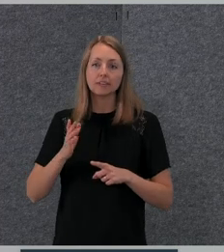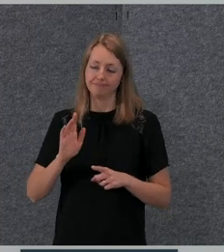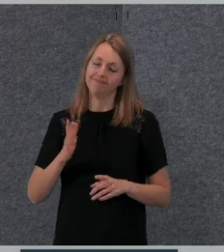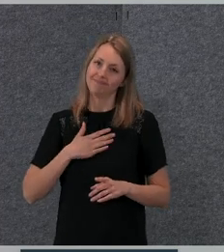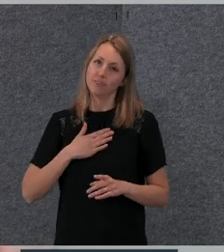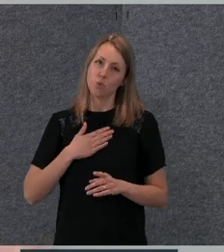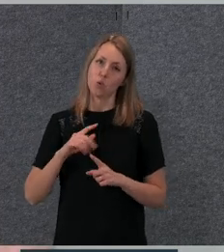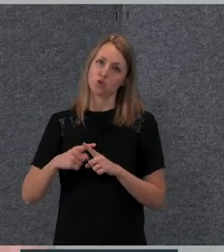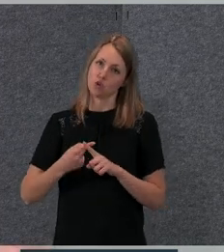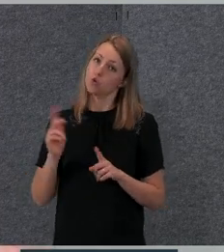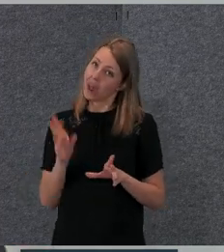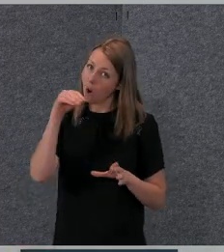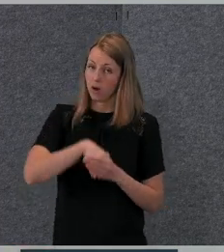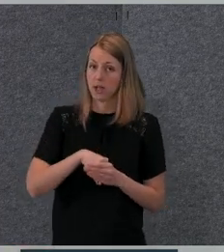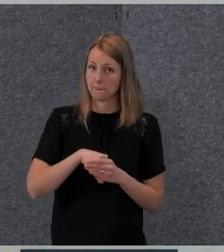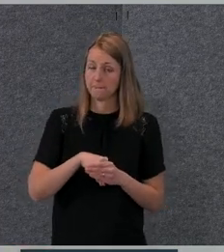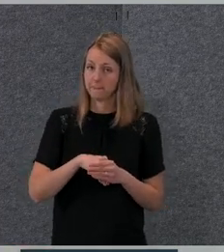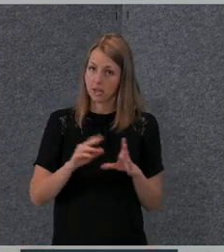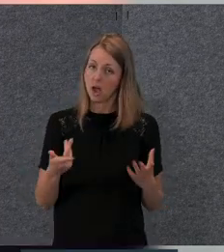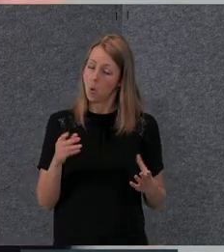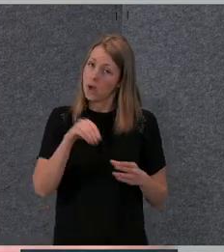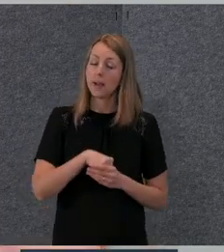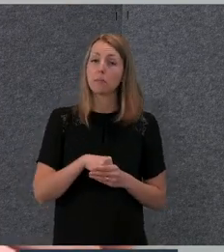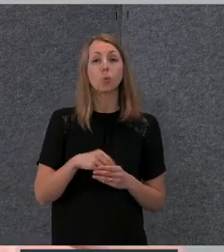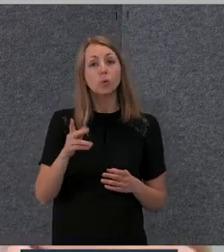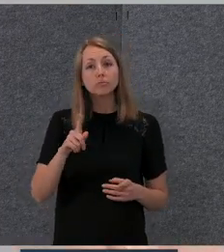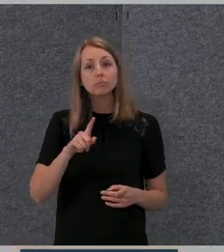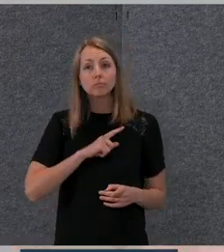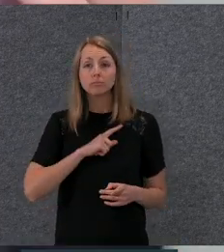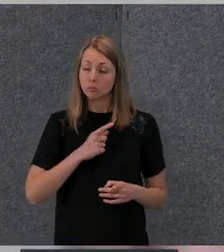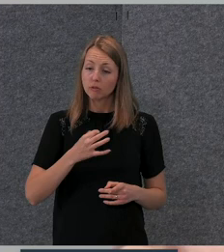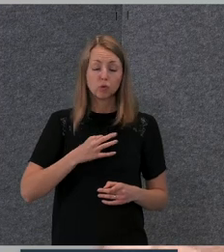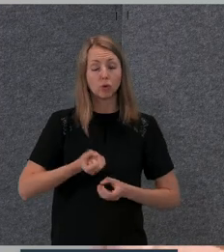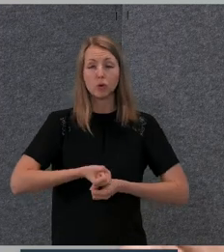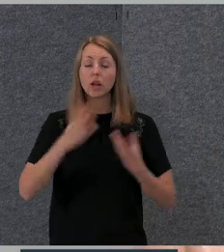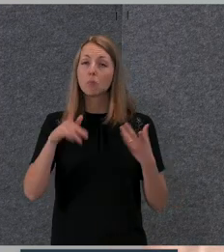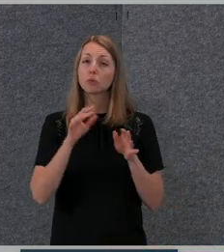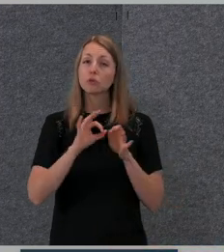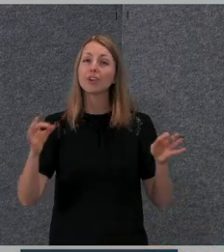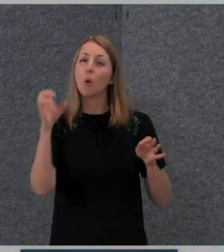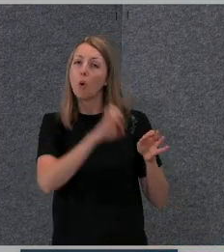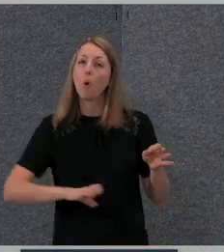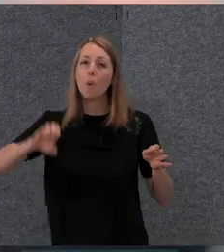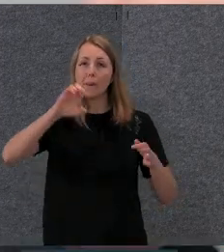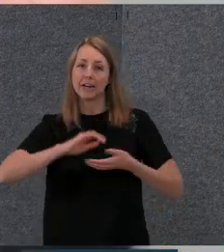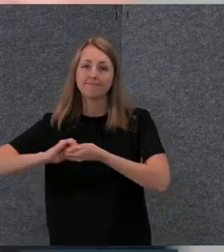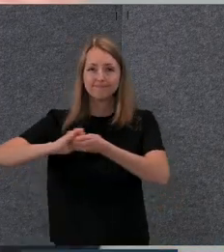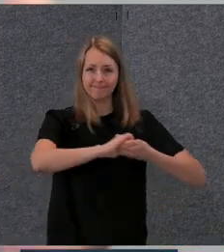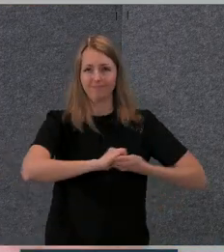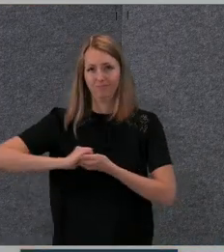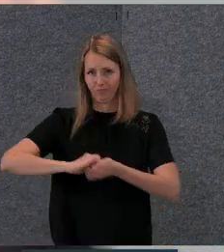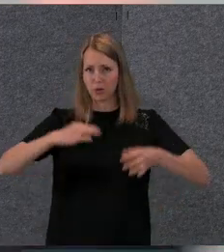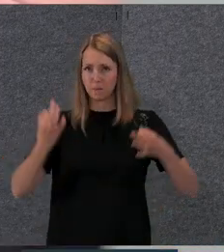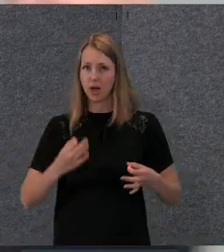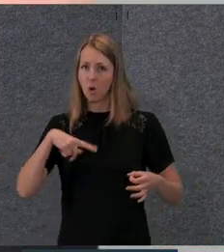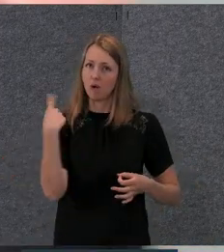Schulden. Und da wäre ich auch dafür, dass wir ganz klar formulieren, europäische Solidarität, wir gehören